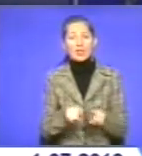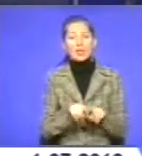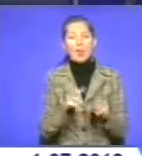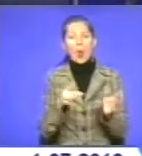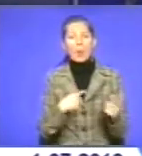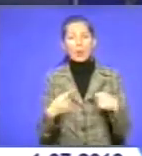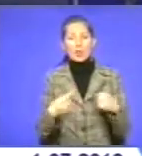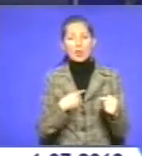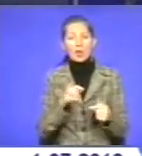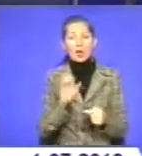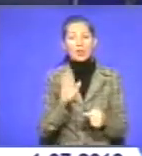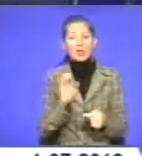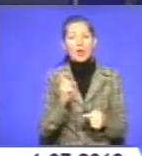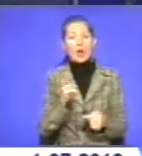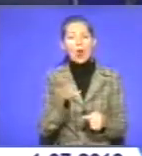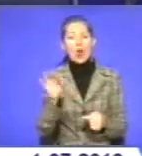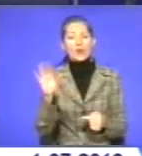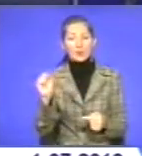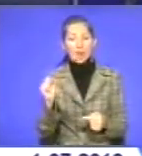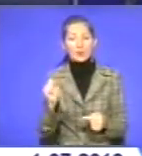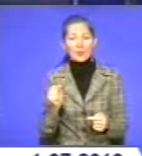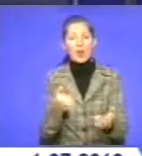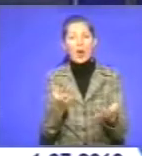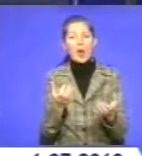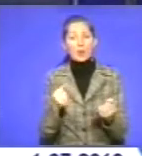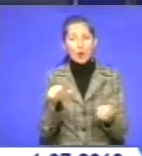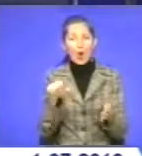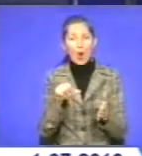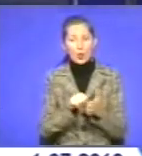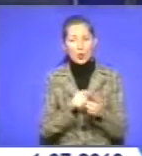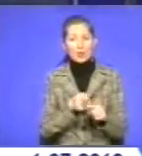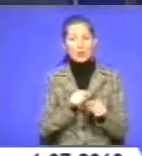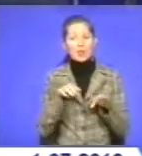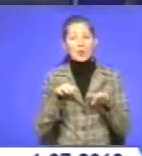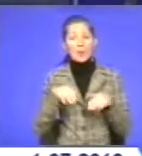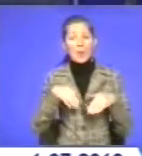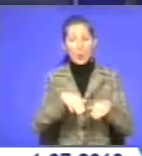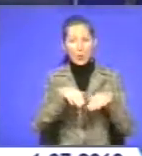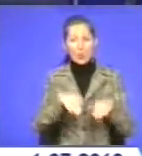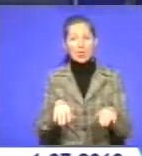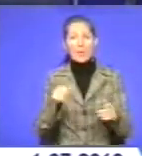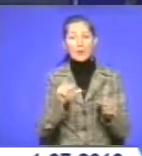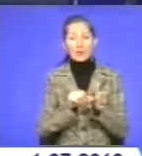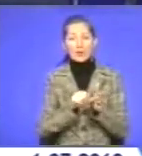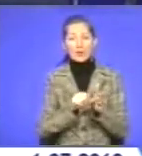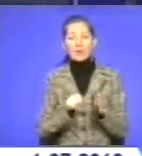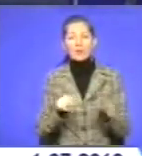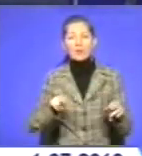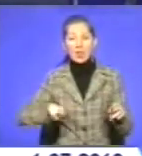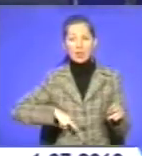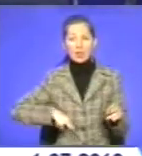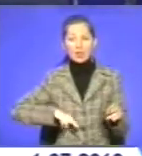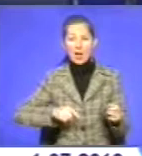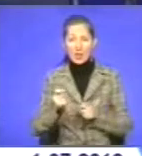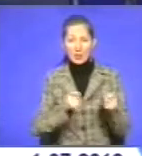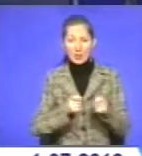Організації Всеукраїнської прощі у Зарваниці беруть участь представники обласної державної адміністрації. Сьогодні під час наради вони визначили обов'язки і